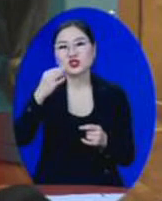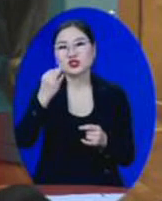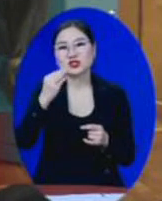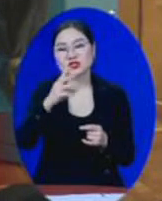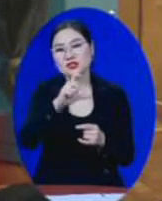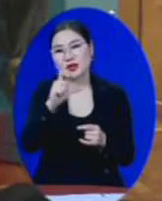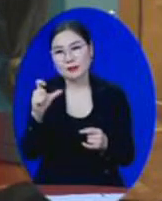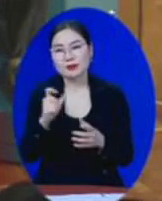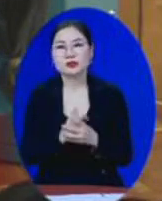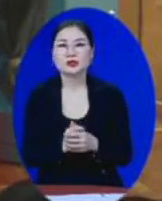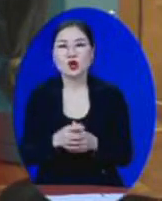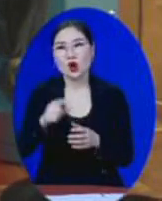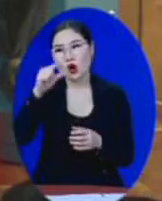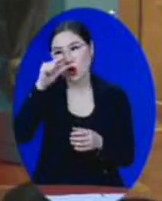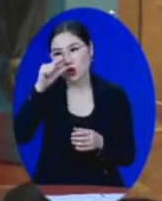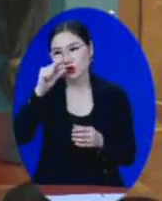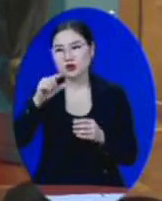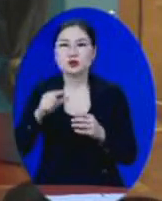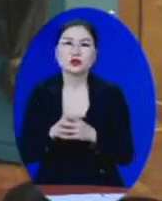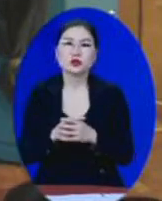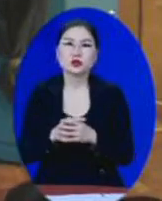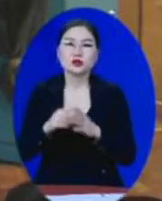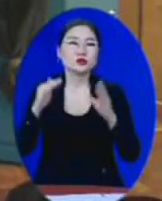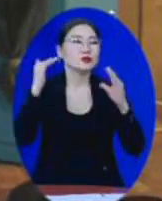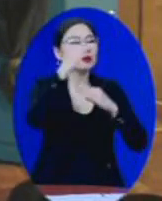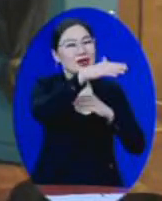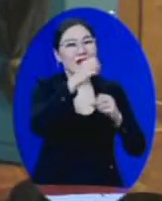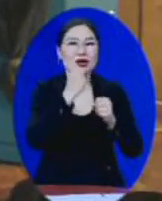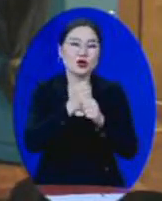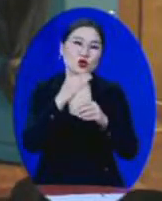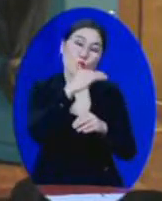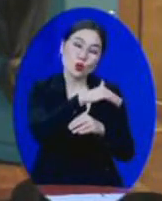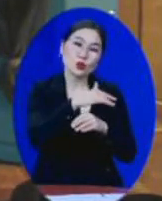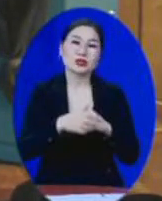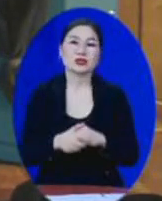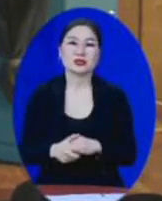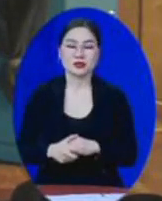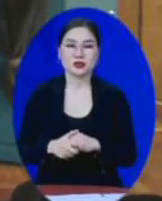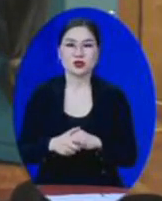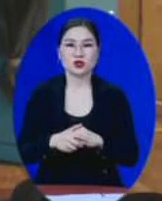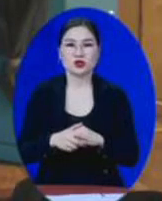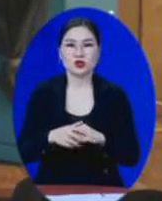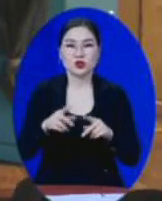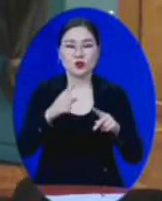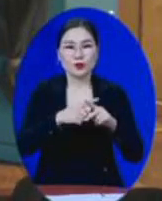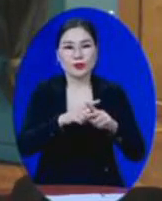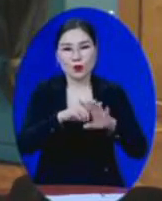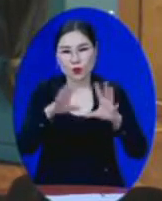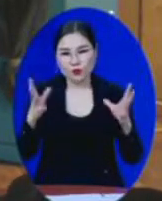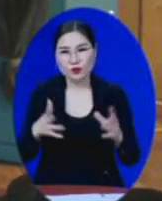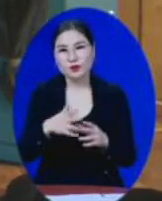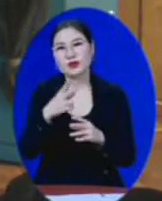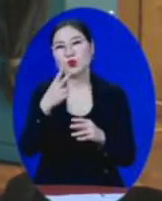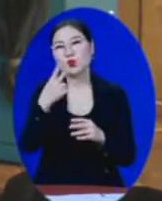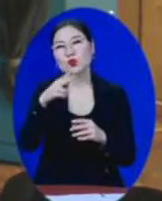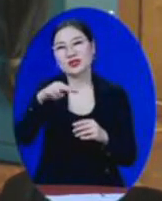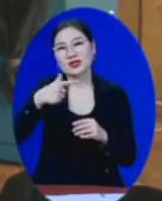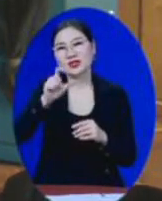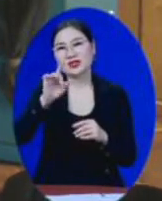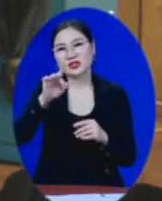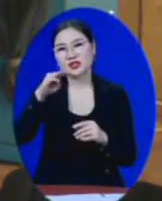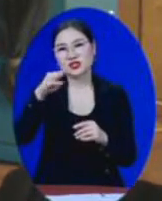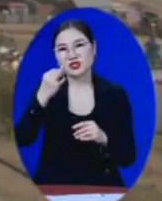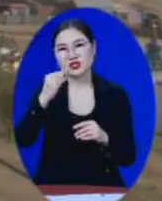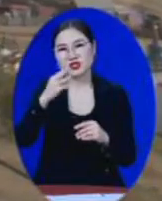бүр одоо Орос албаны ус руу юм экспортлох. Тэгээд ер нь бол орон нутгийн жижиг үйлдвэр болох тийм хүслэр